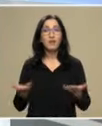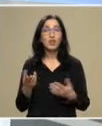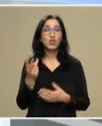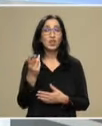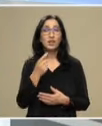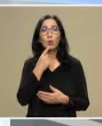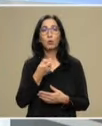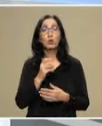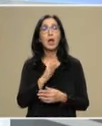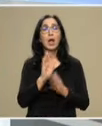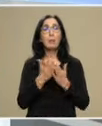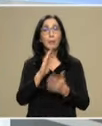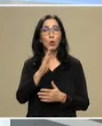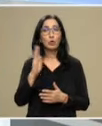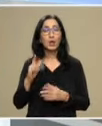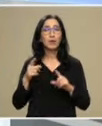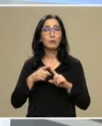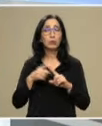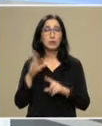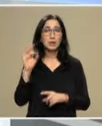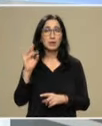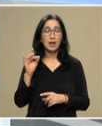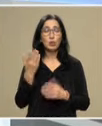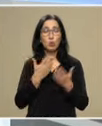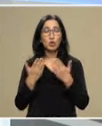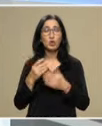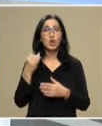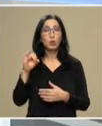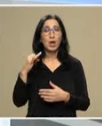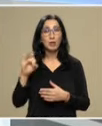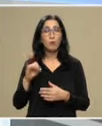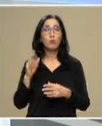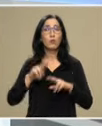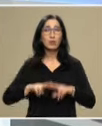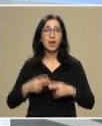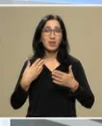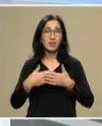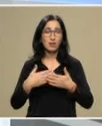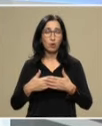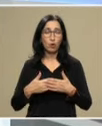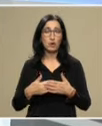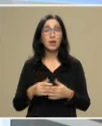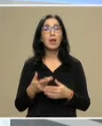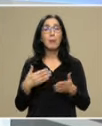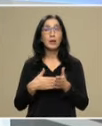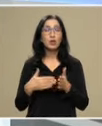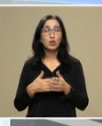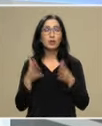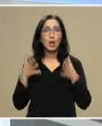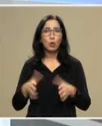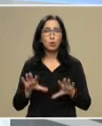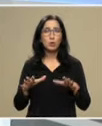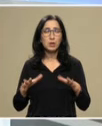Вече трета година библиотеката в Тутраканското средно училище Йордан Йовков остава затворена за възпитаниците му. Причината е